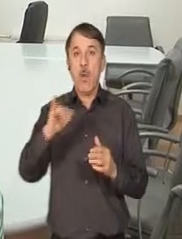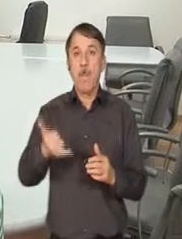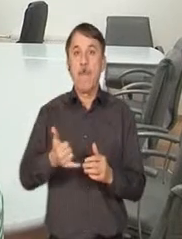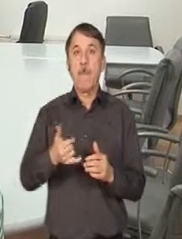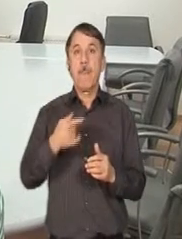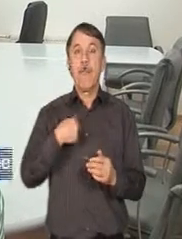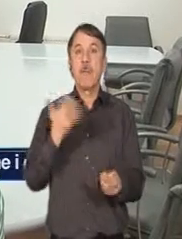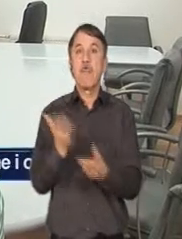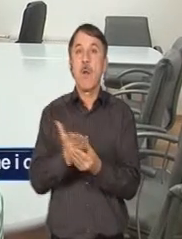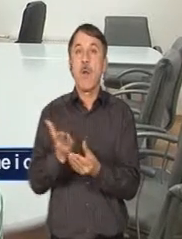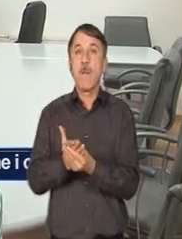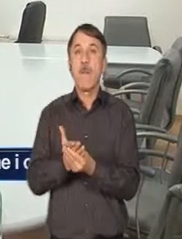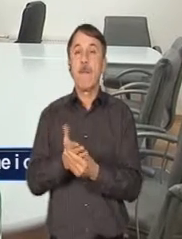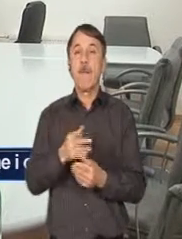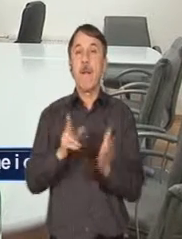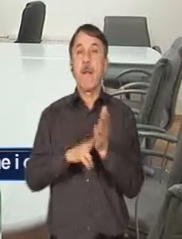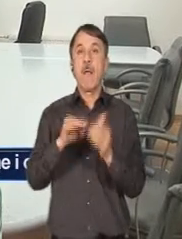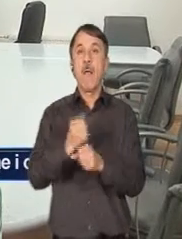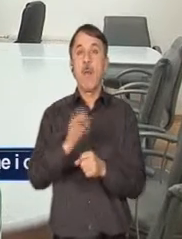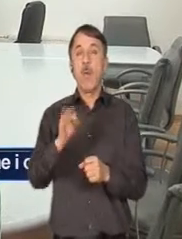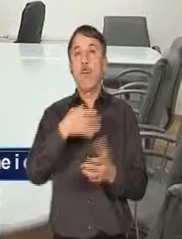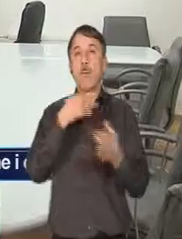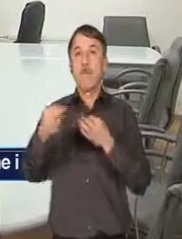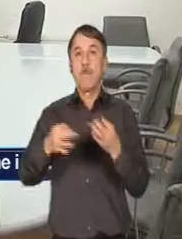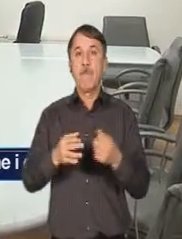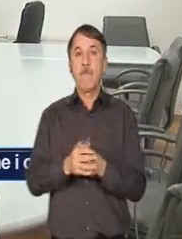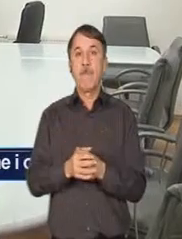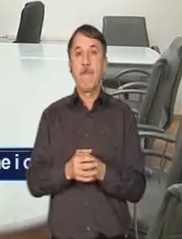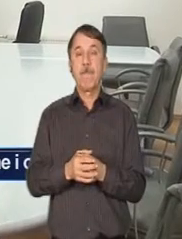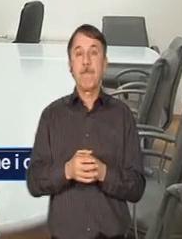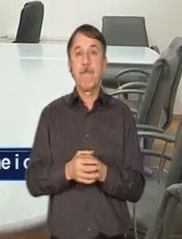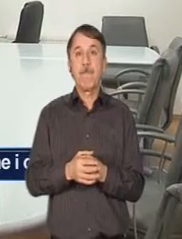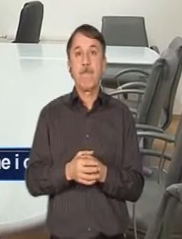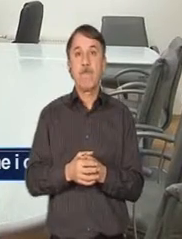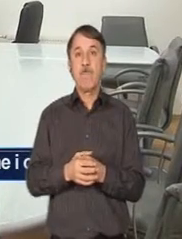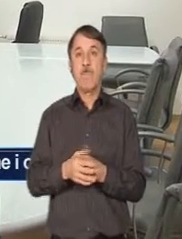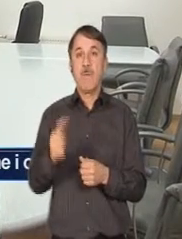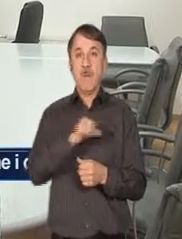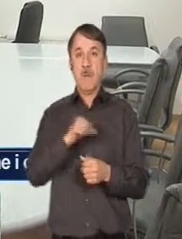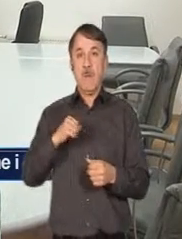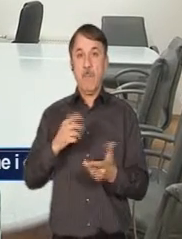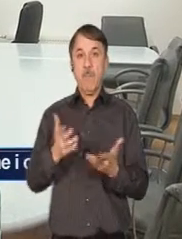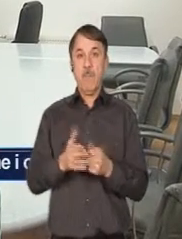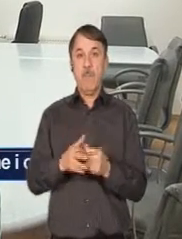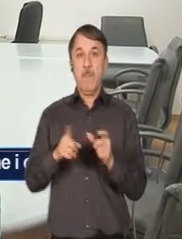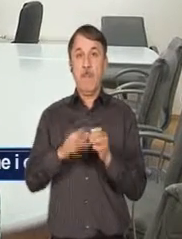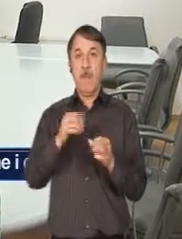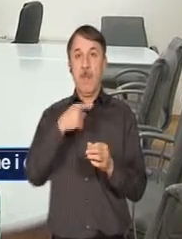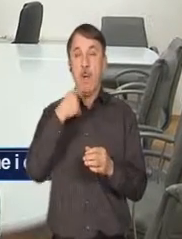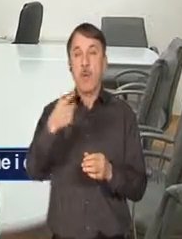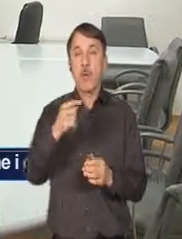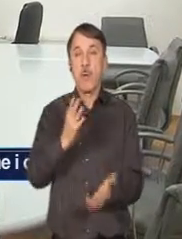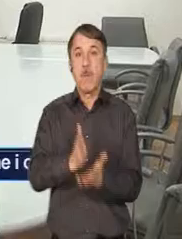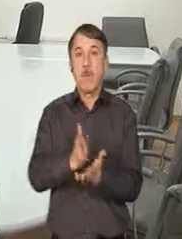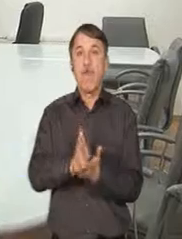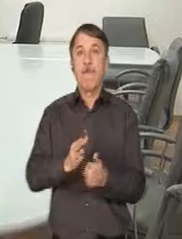pijaci, međutim, eto, možda je i to malo rano, pošto je još uvijek januar, pa možda kada